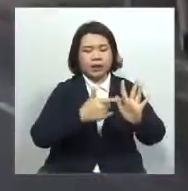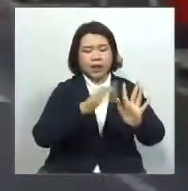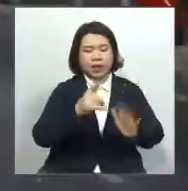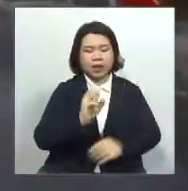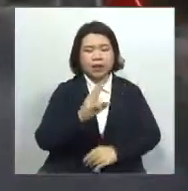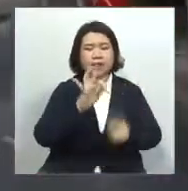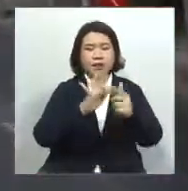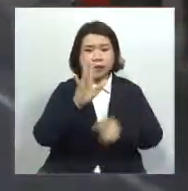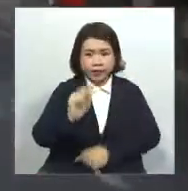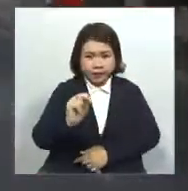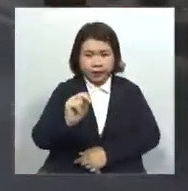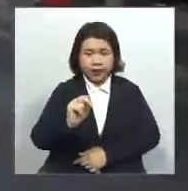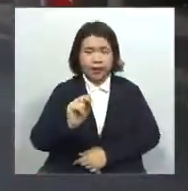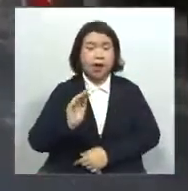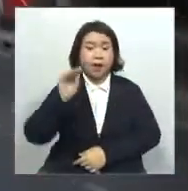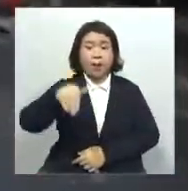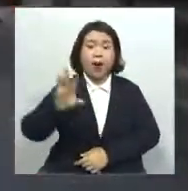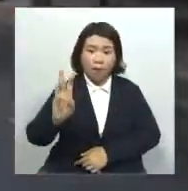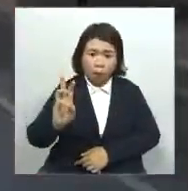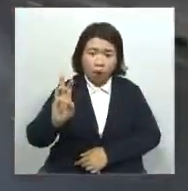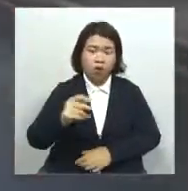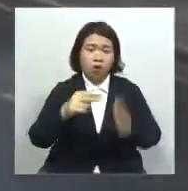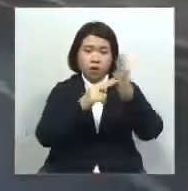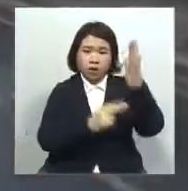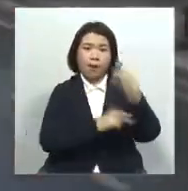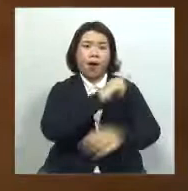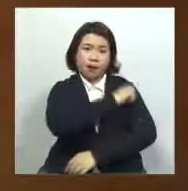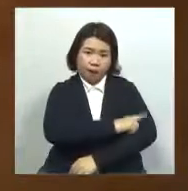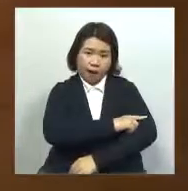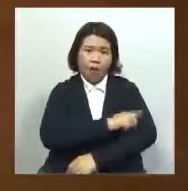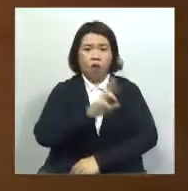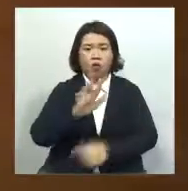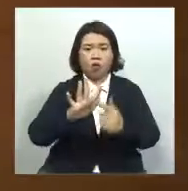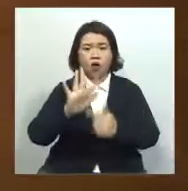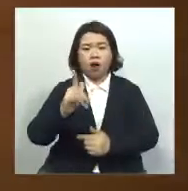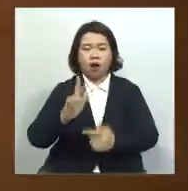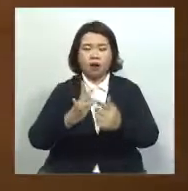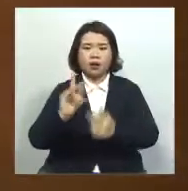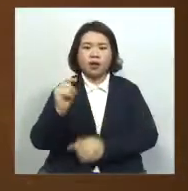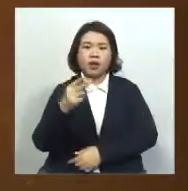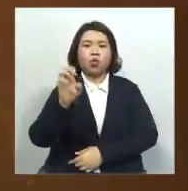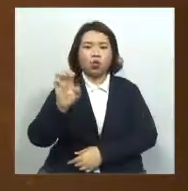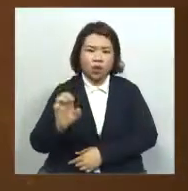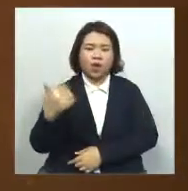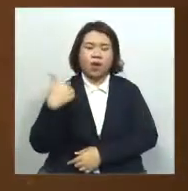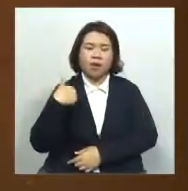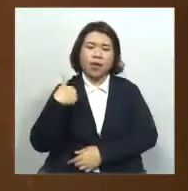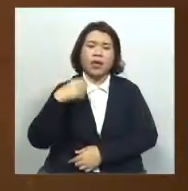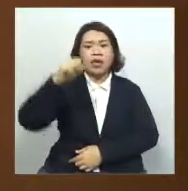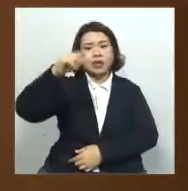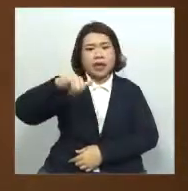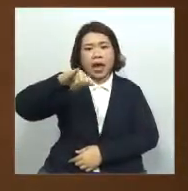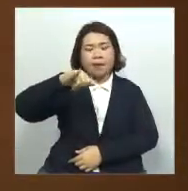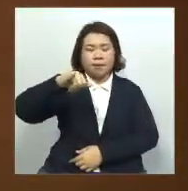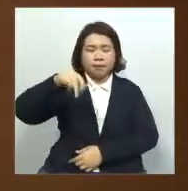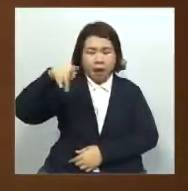ม6ถนนผ่านบริเวณสะพานขาวราชเทวีและก็เข้าสู่ถนนเพชรบุรีนะครับผ่านห้างสรรพสินค้าสยามพาร